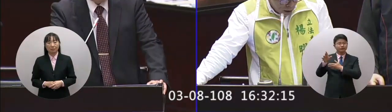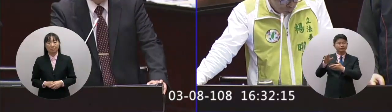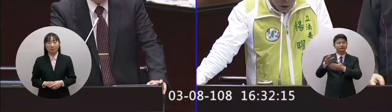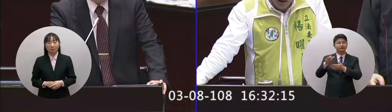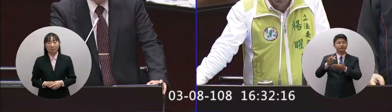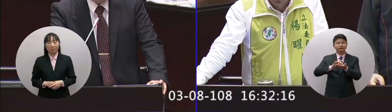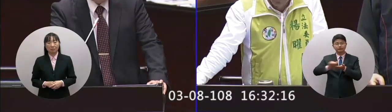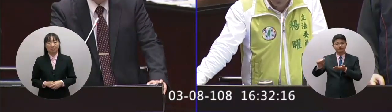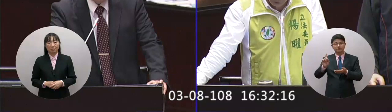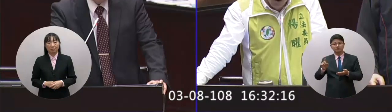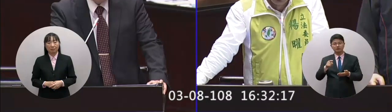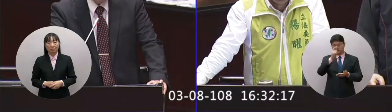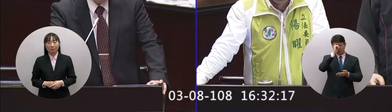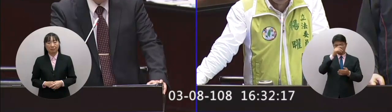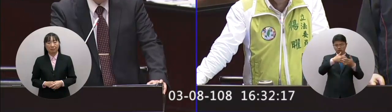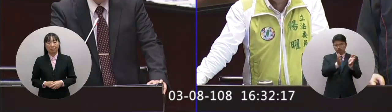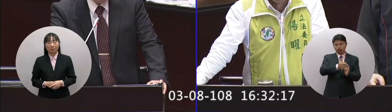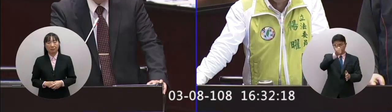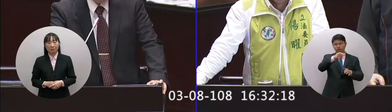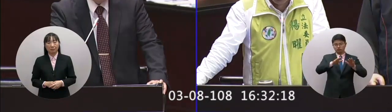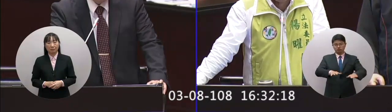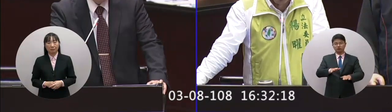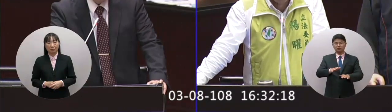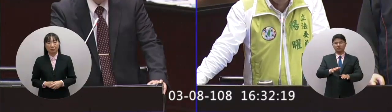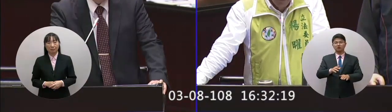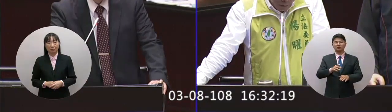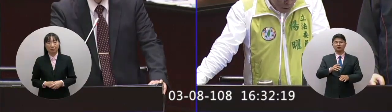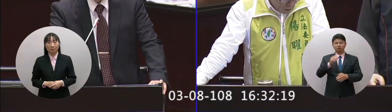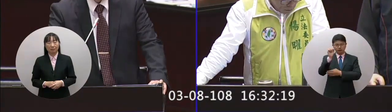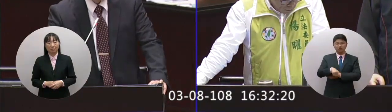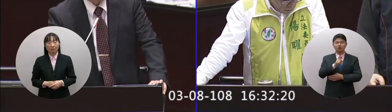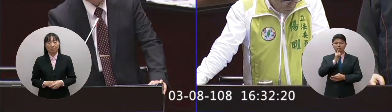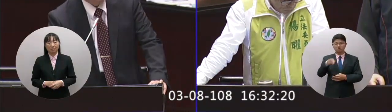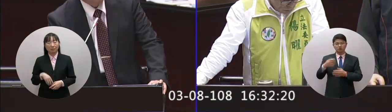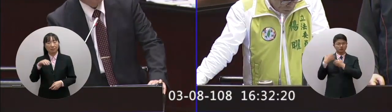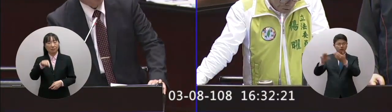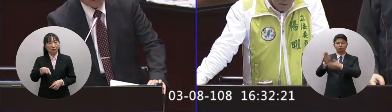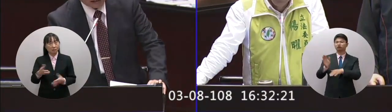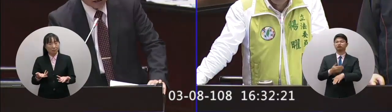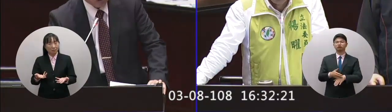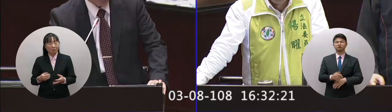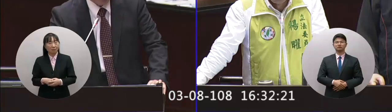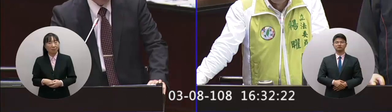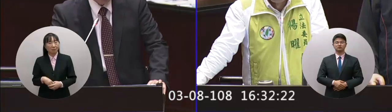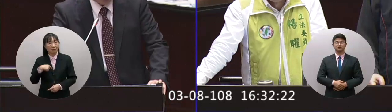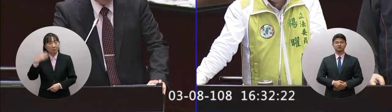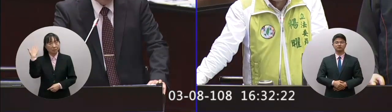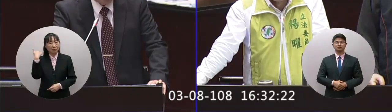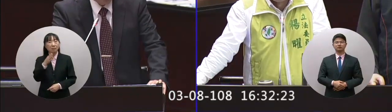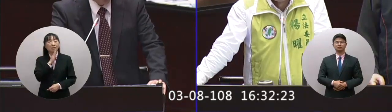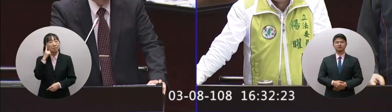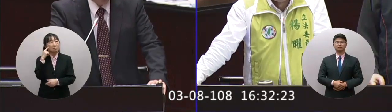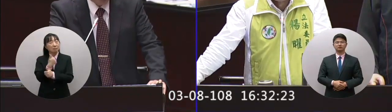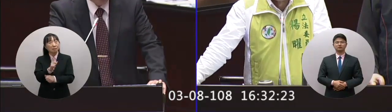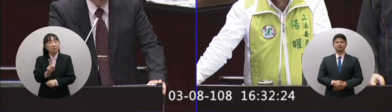望部长能够在这边承诺，就是不予委外。 这个部分来说的话呢，当时是考